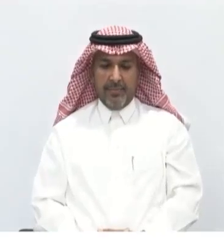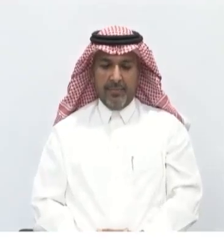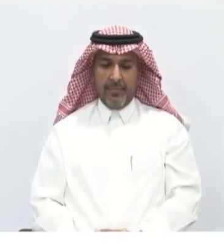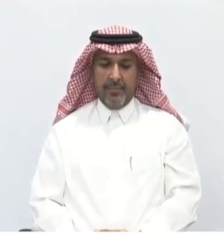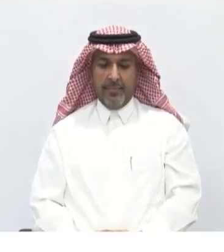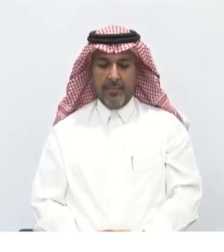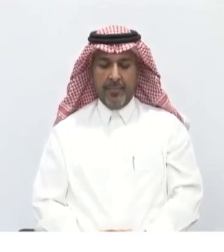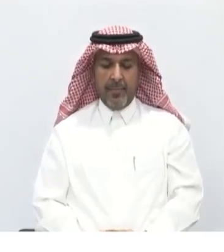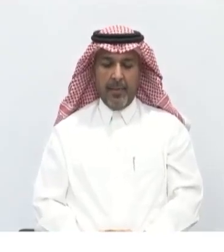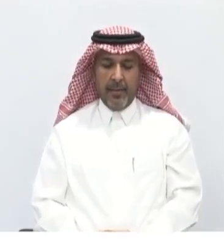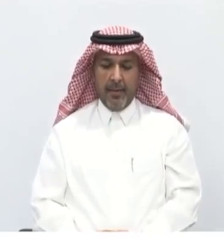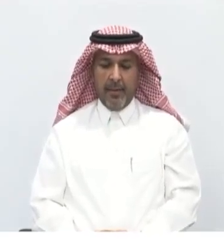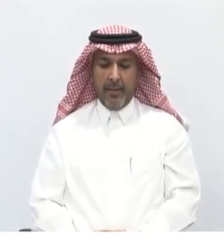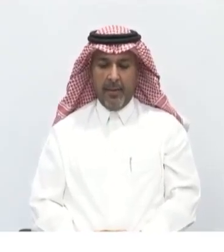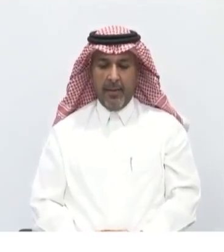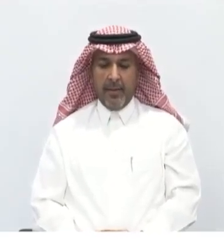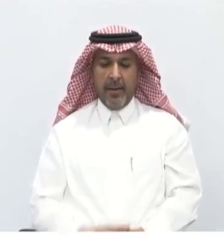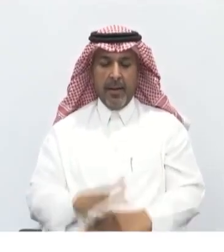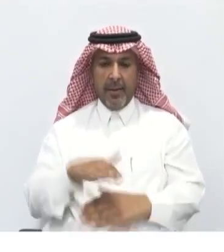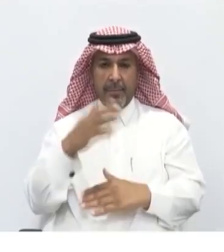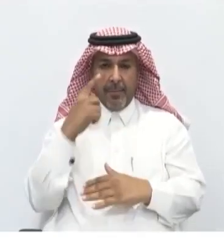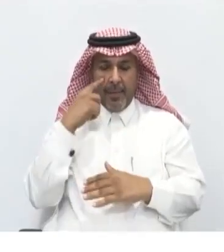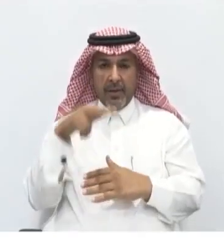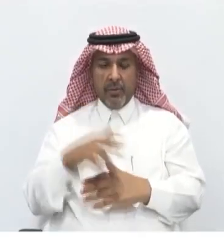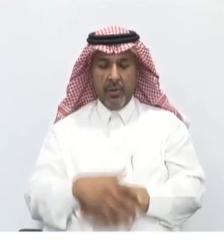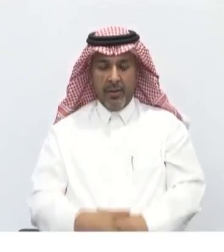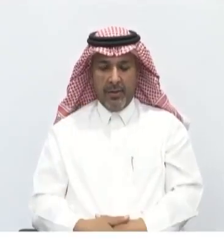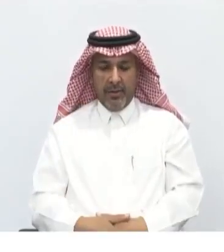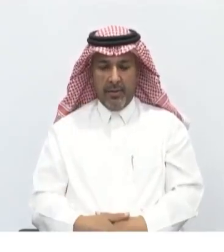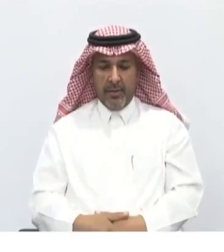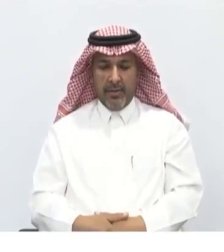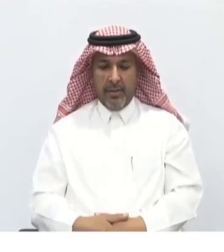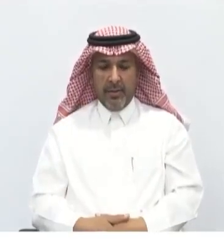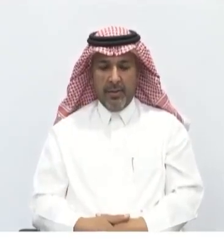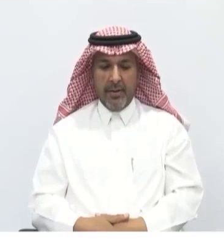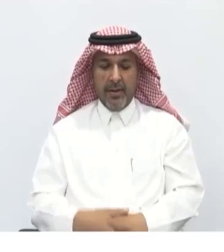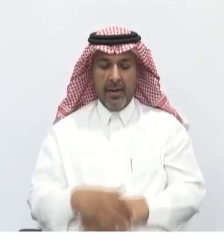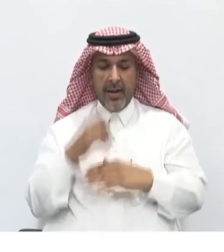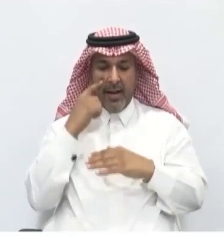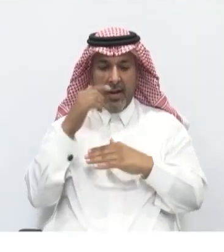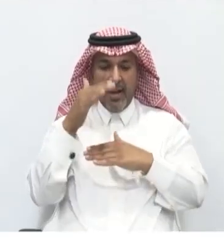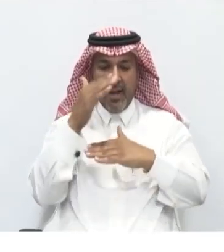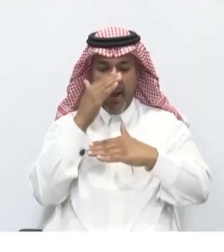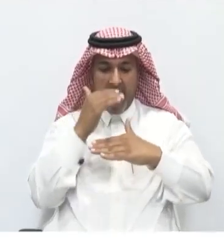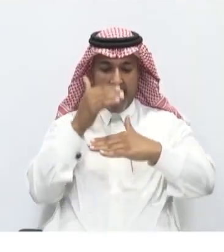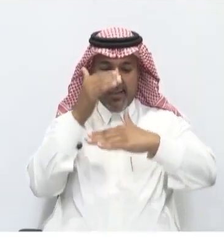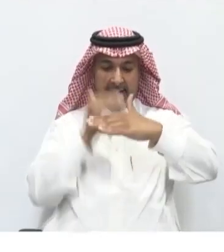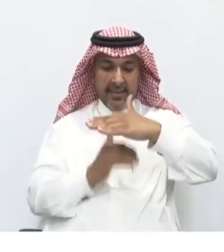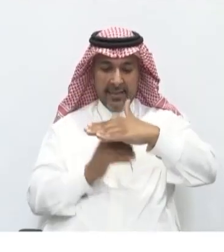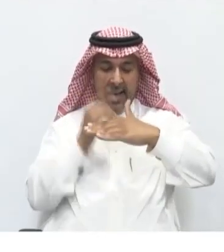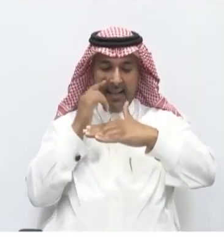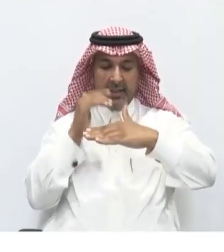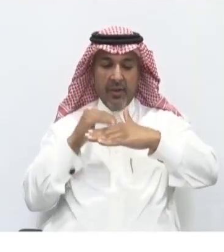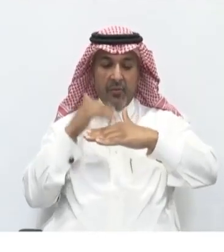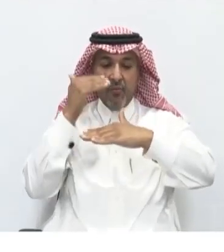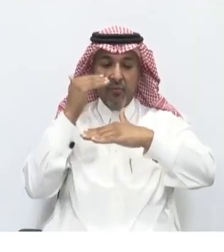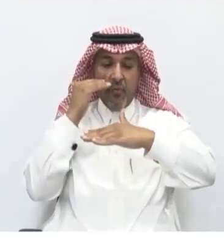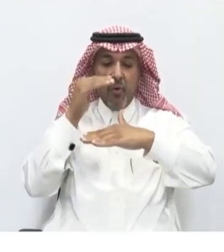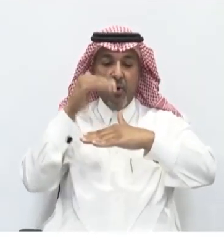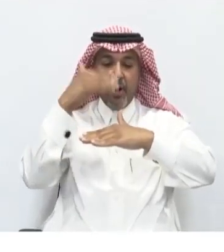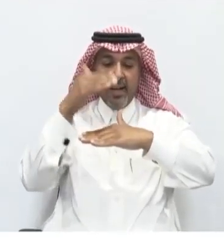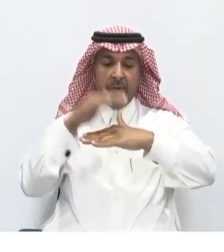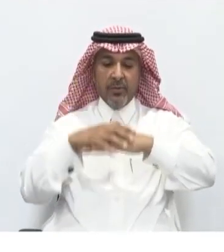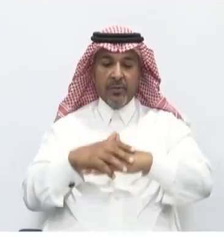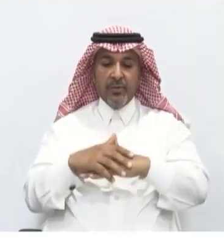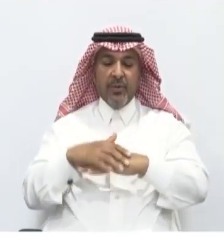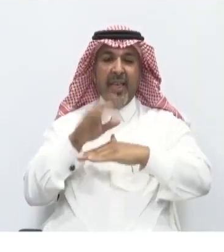هذه الكسور الثلاثه الاولى الكسور الثلاثه الثانيه هنا ثبتنا الاتش سي ال لاحظ معي في البسط مثبته